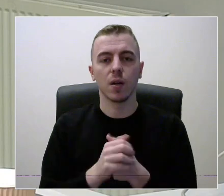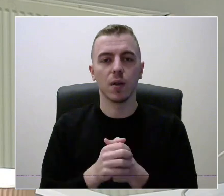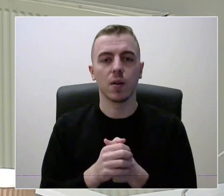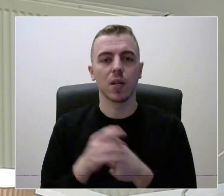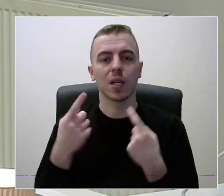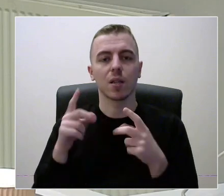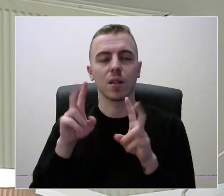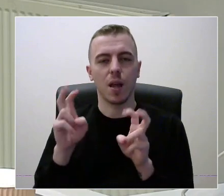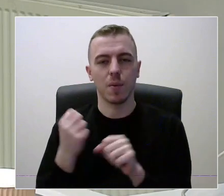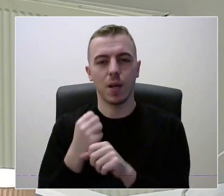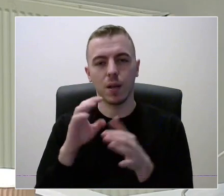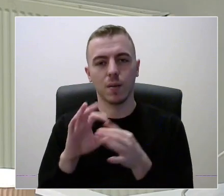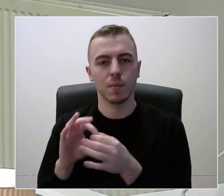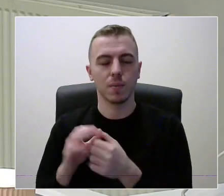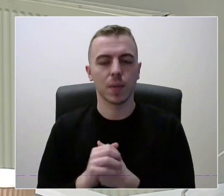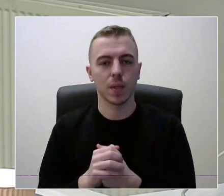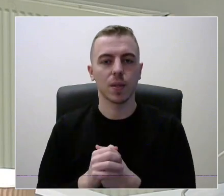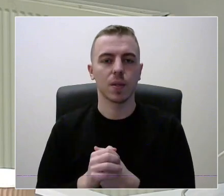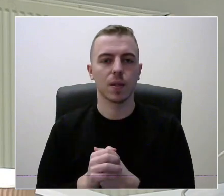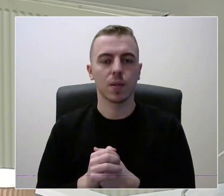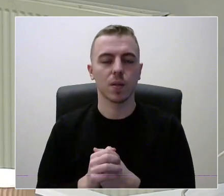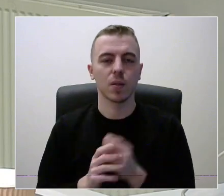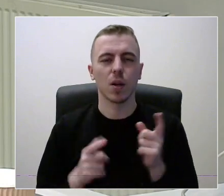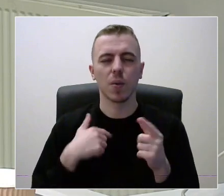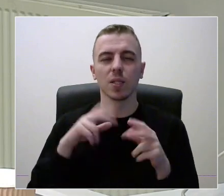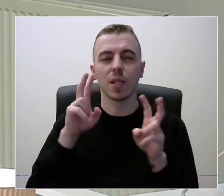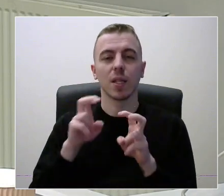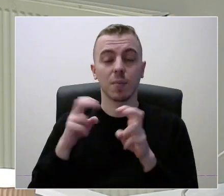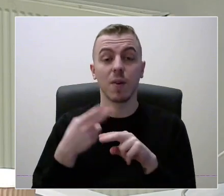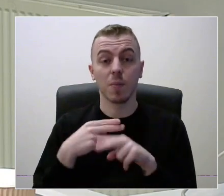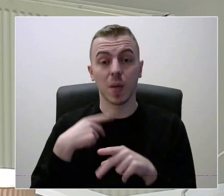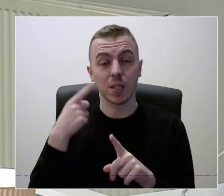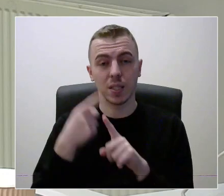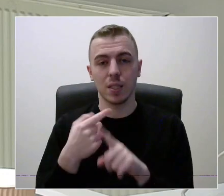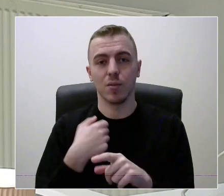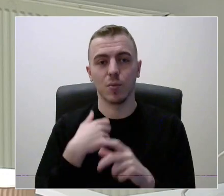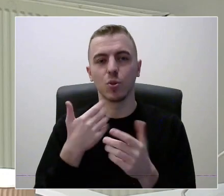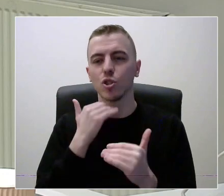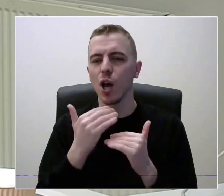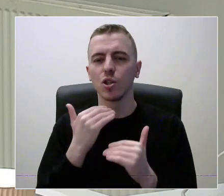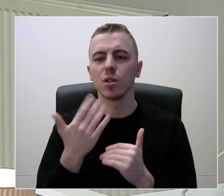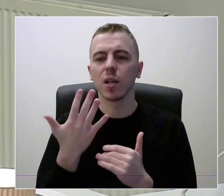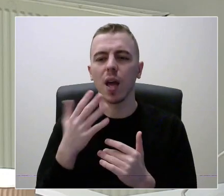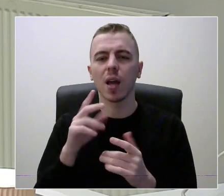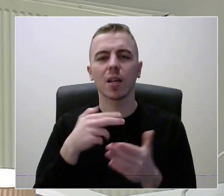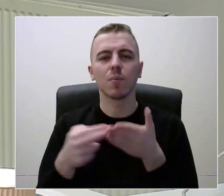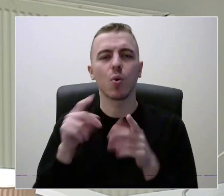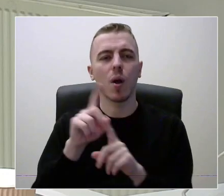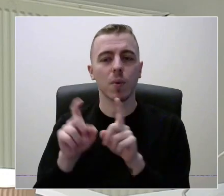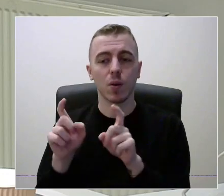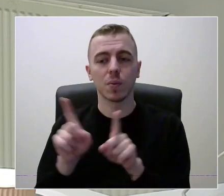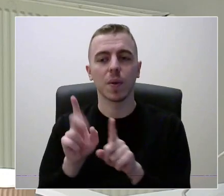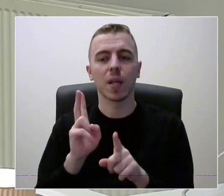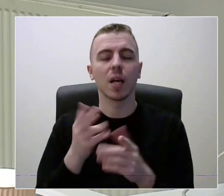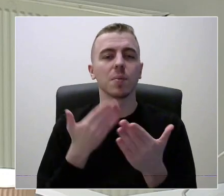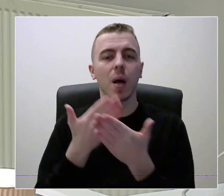neaptarsim. Labai trumpa replika. Jo. Tai tiesiog mes to tyrimo metu tą ir siekiam išsiaiškinti, kiek įmonių apklausima ir kurios pateikia